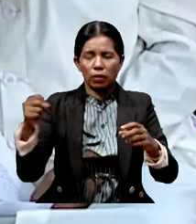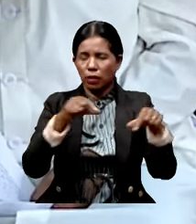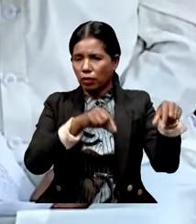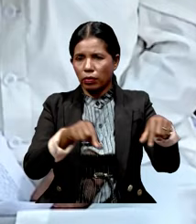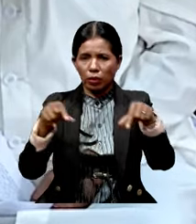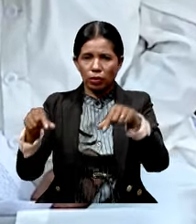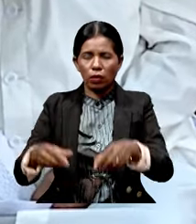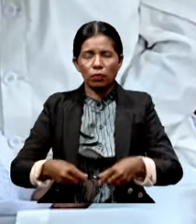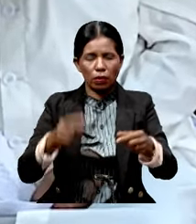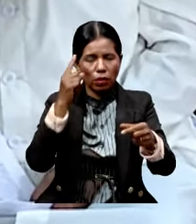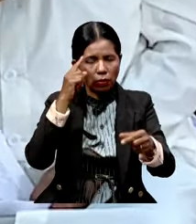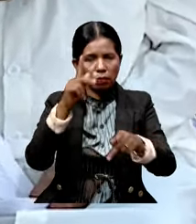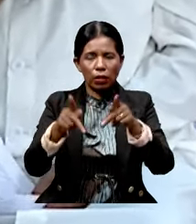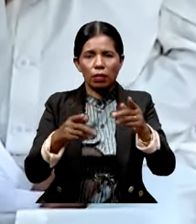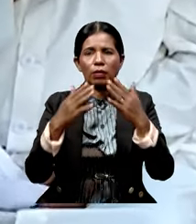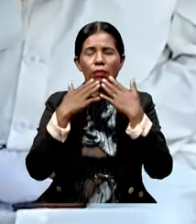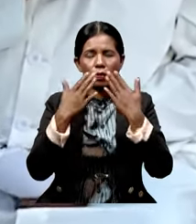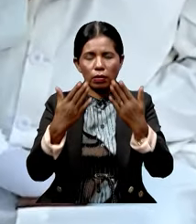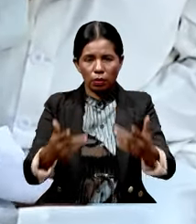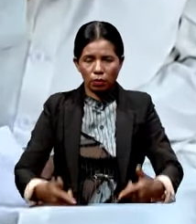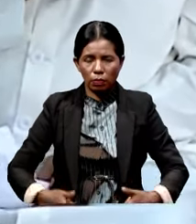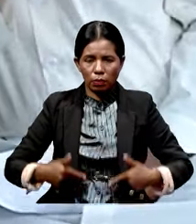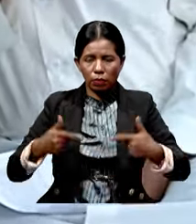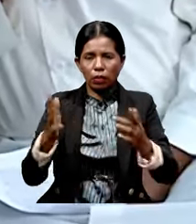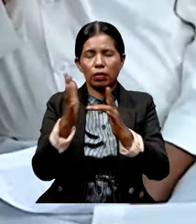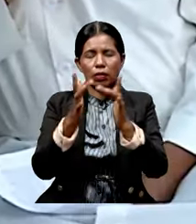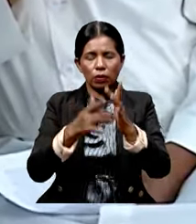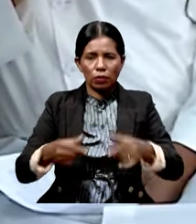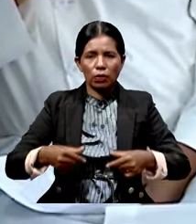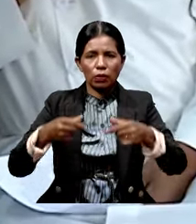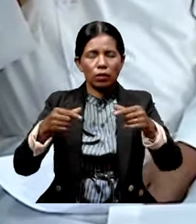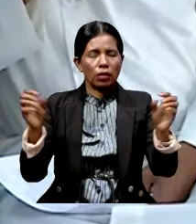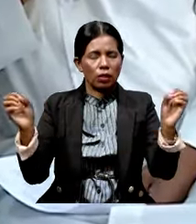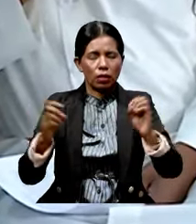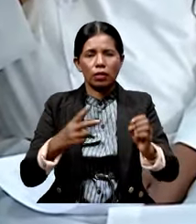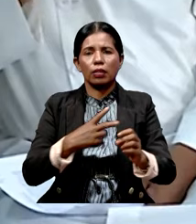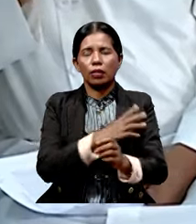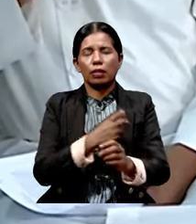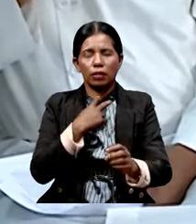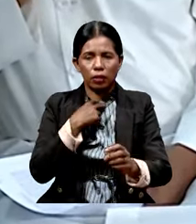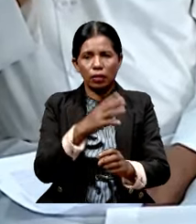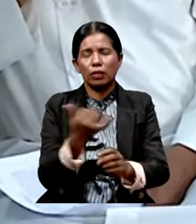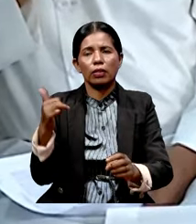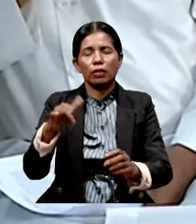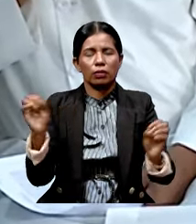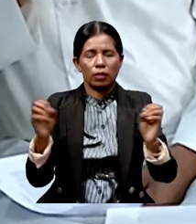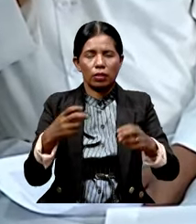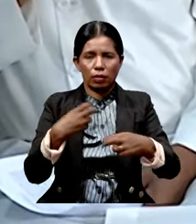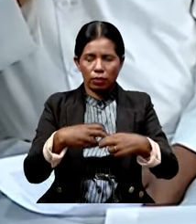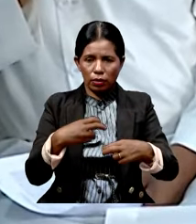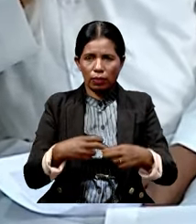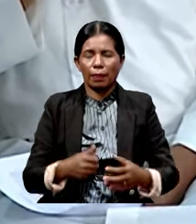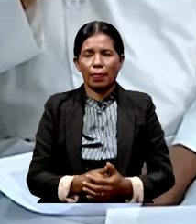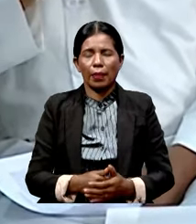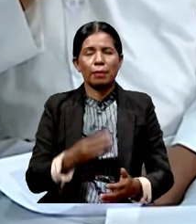deficiência fo ano imba ema atu agradece ba muris nebe Jesus haraikona sei na lerik no protesta maske sira ia limitação barak.